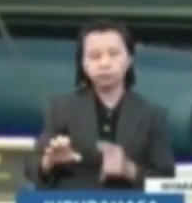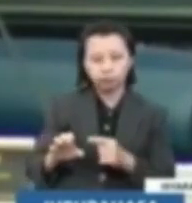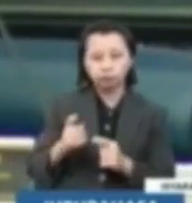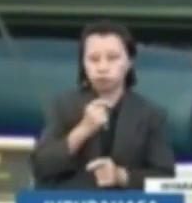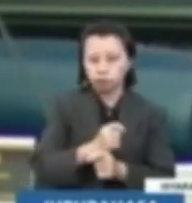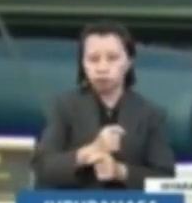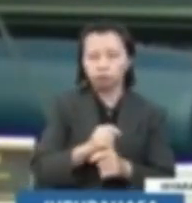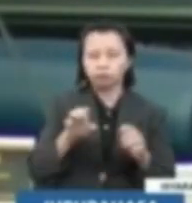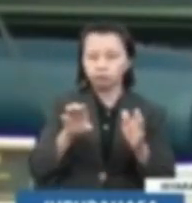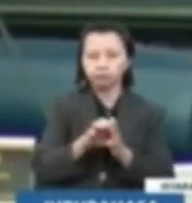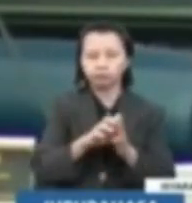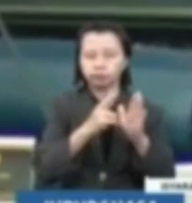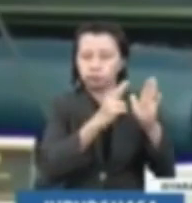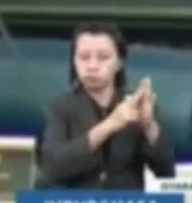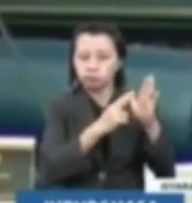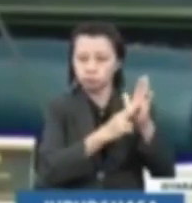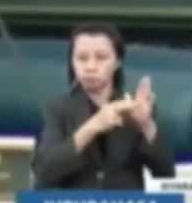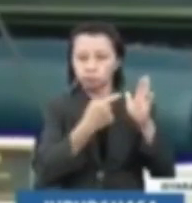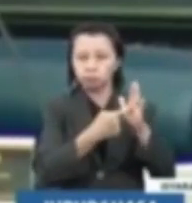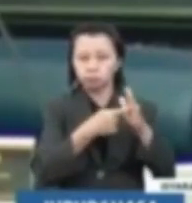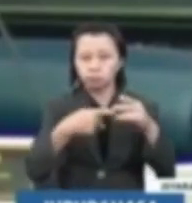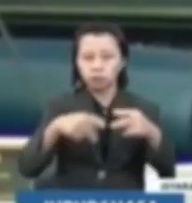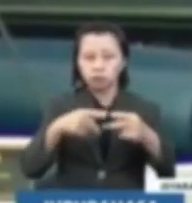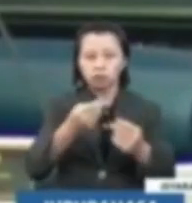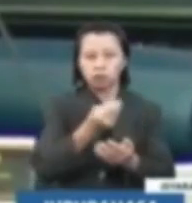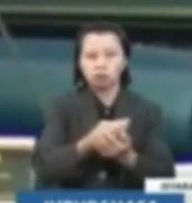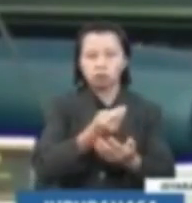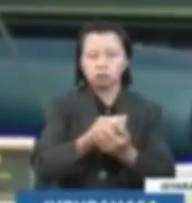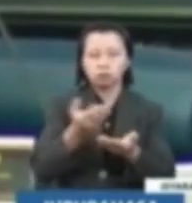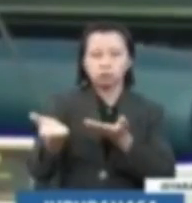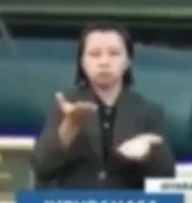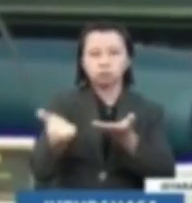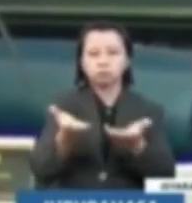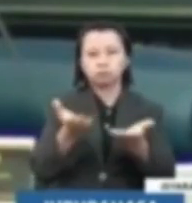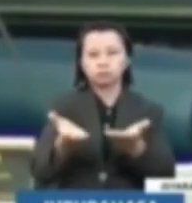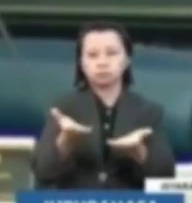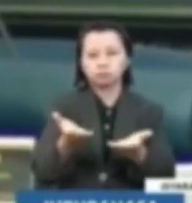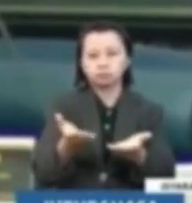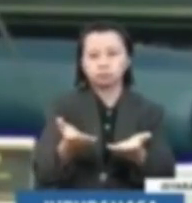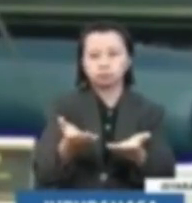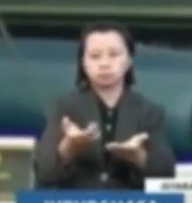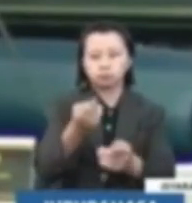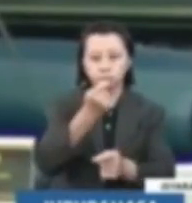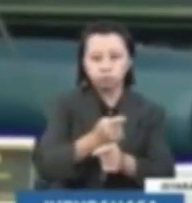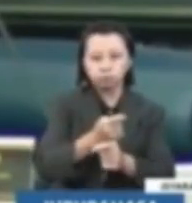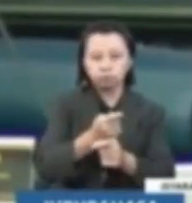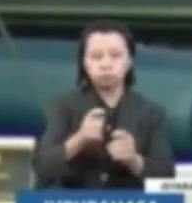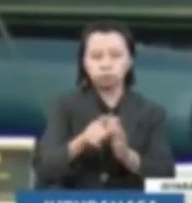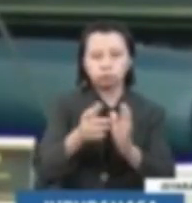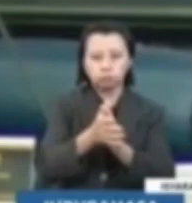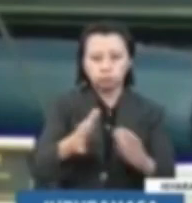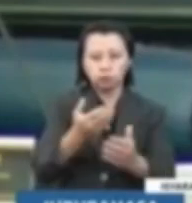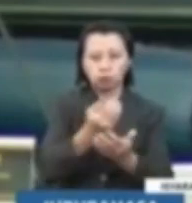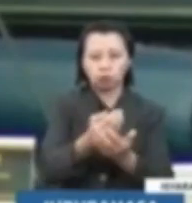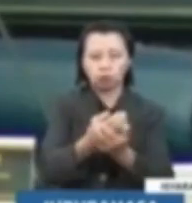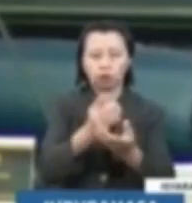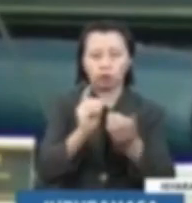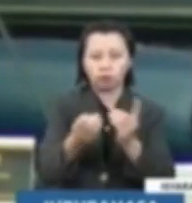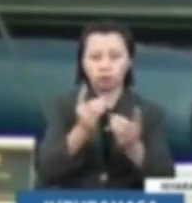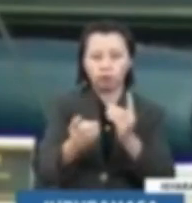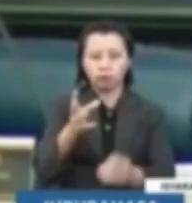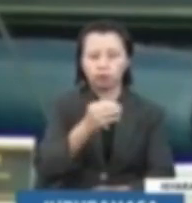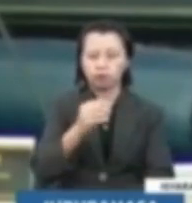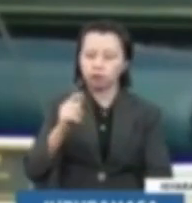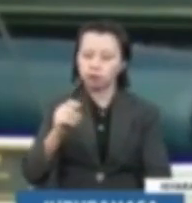sebagaimana yang diperuntukkan di bawah Perintah Pasaran Modal dan Perkhidmatan Penetapan Sekuriti Mata Wang Digital dan